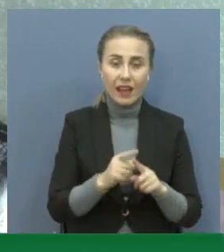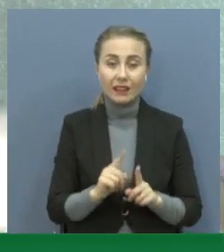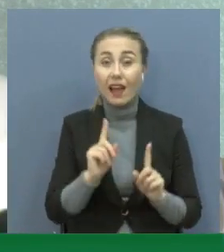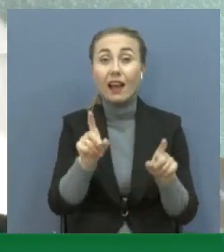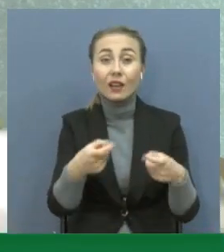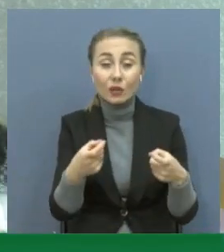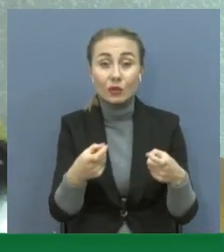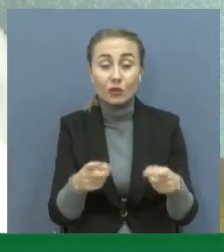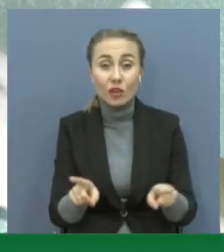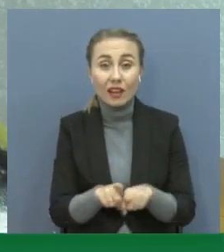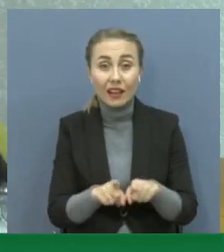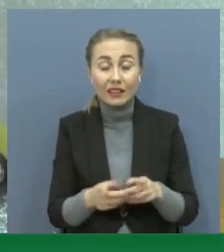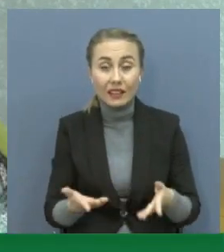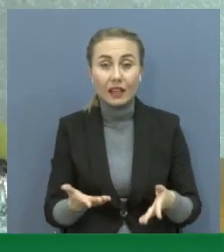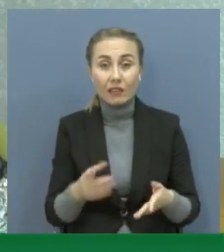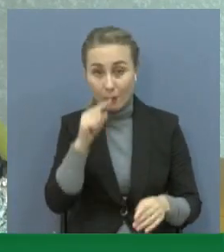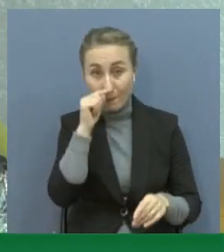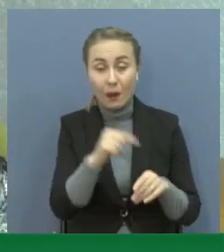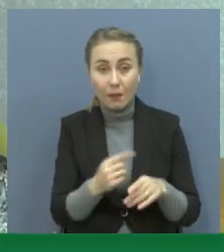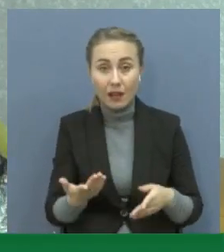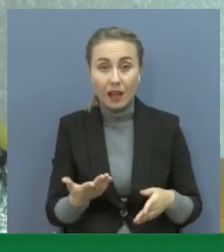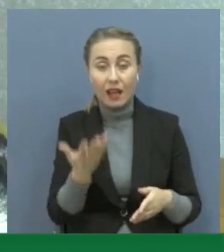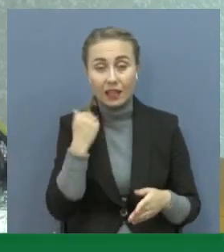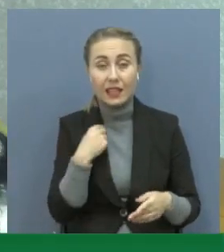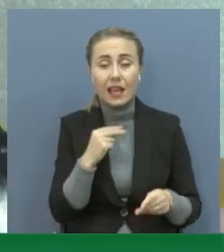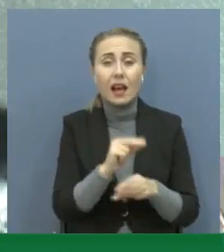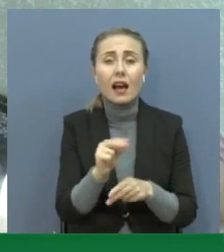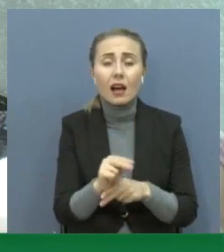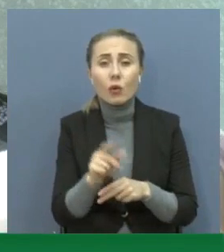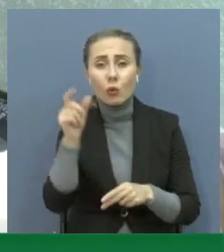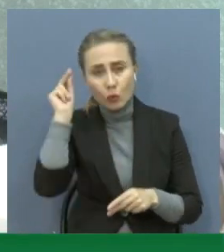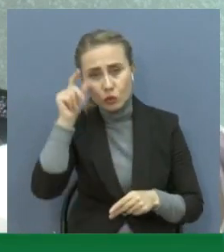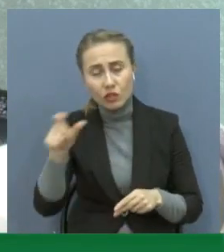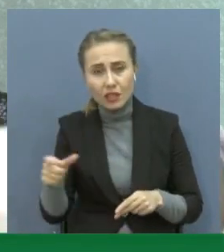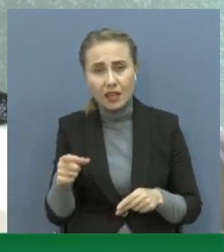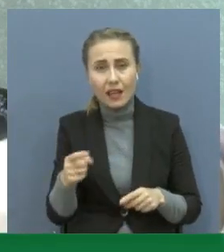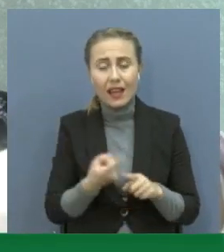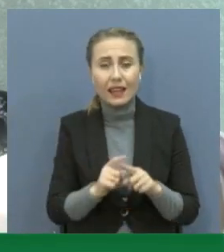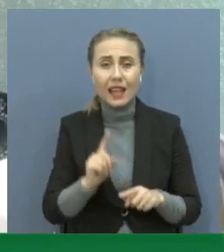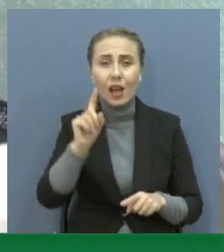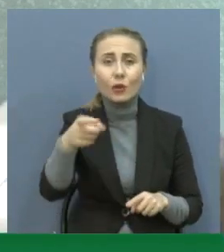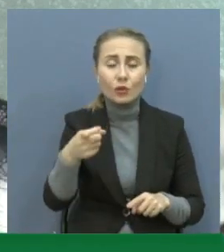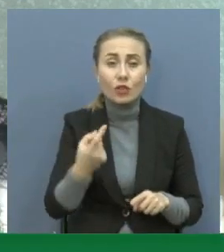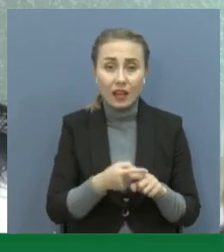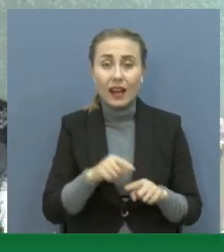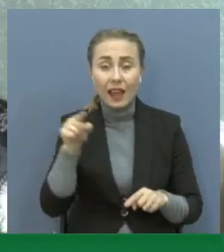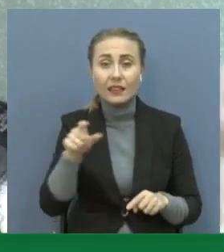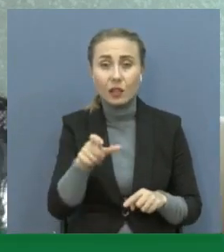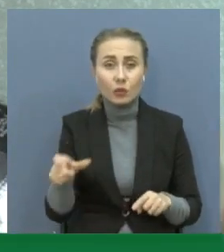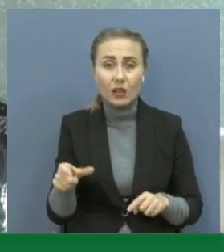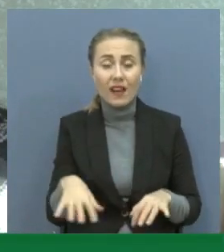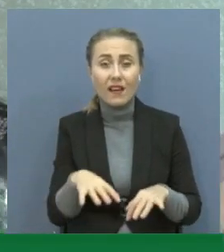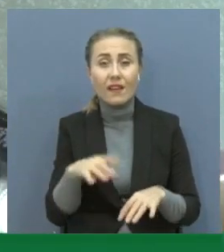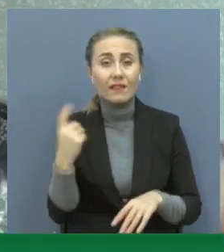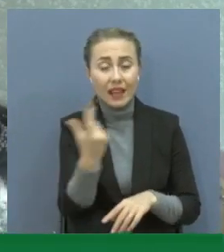для... Вот когда я, например, своим ученикам это объясняю, я говорю, это крючок. Вот эти люди, которые вот